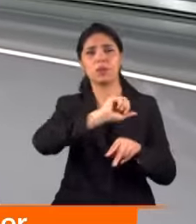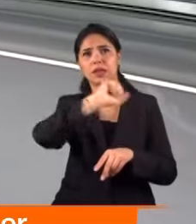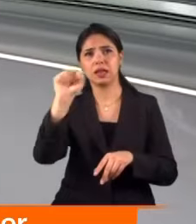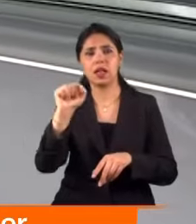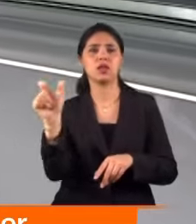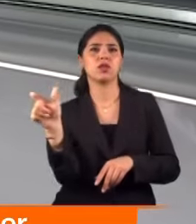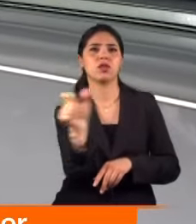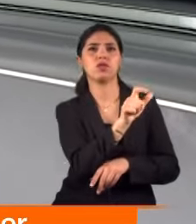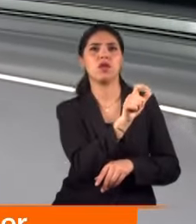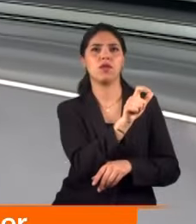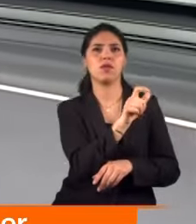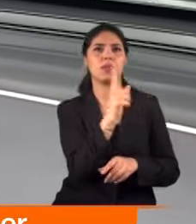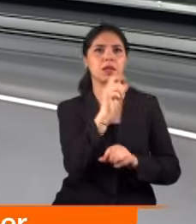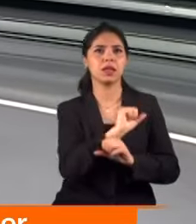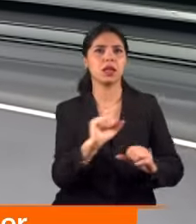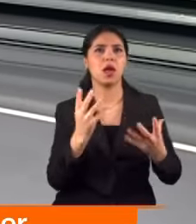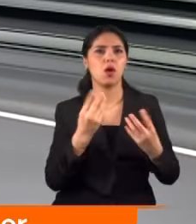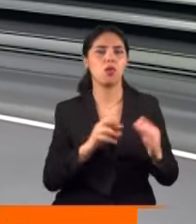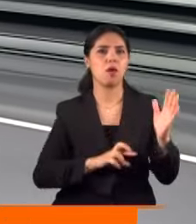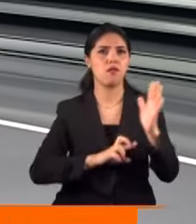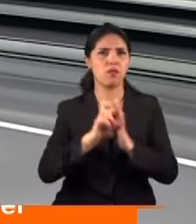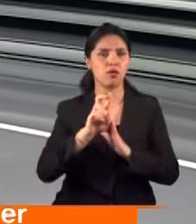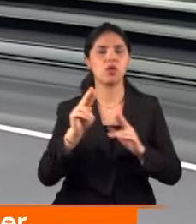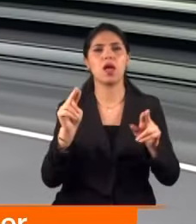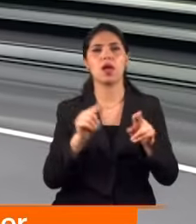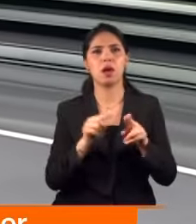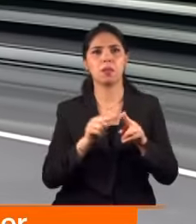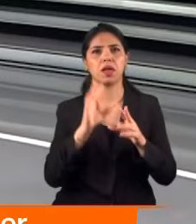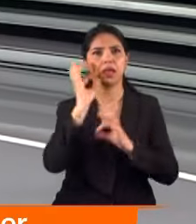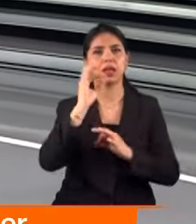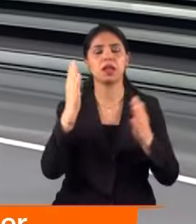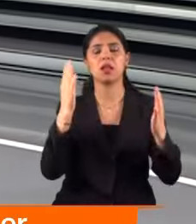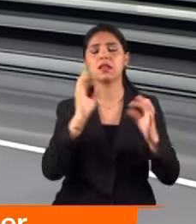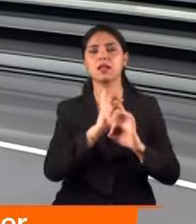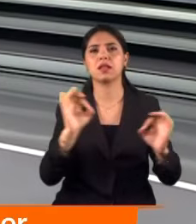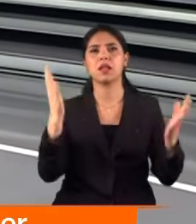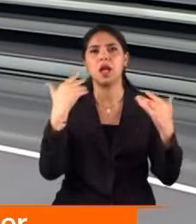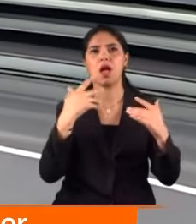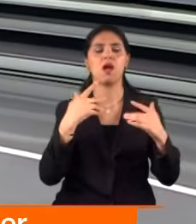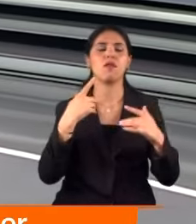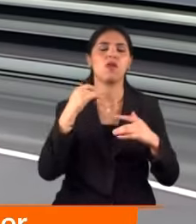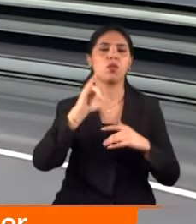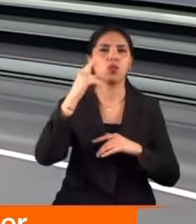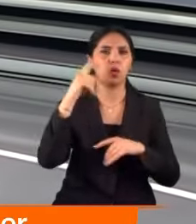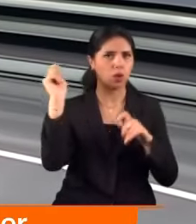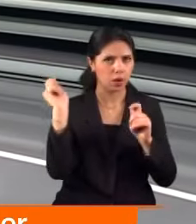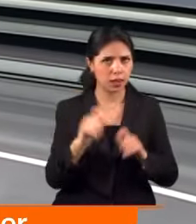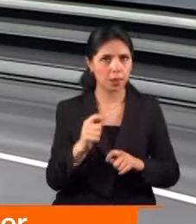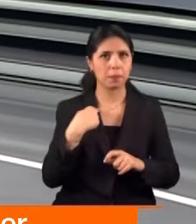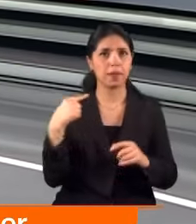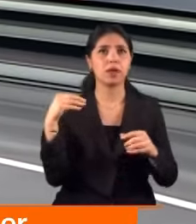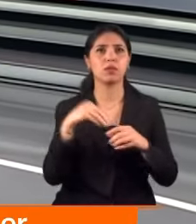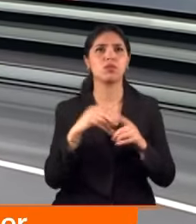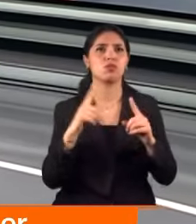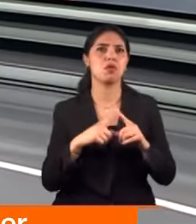neredeyse hiçbir hasara yol açmayan füzeler ve kamikaze insansız hava araçlarıyla gerçekleştirdi. Sonra da benim için hesap